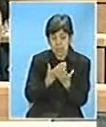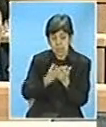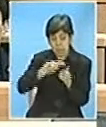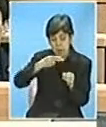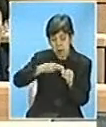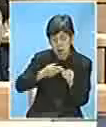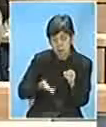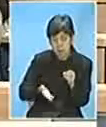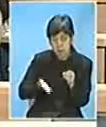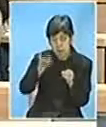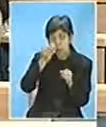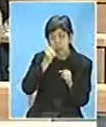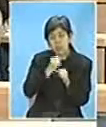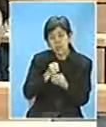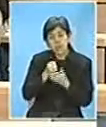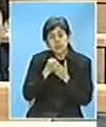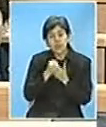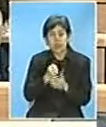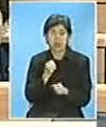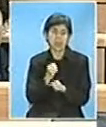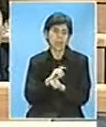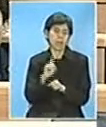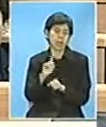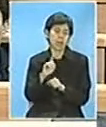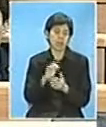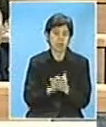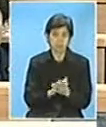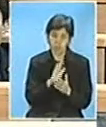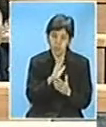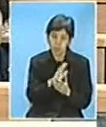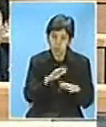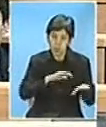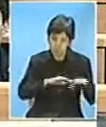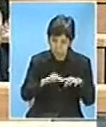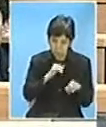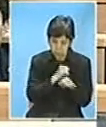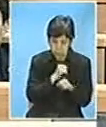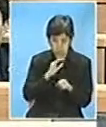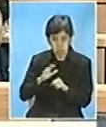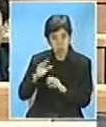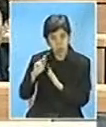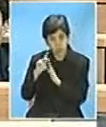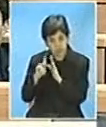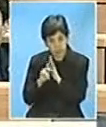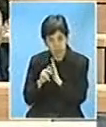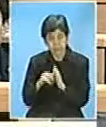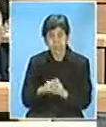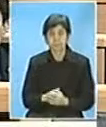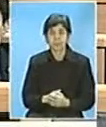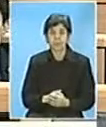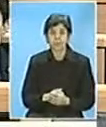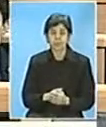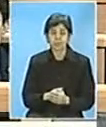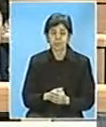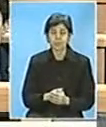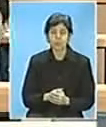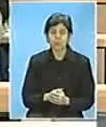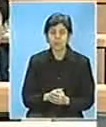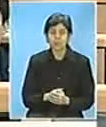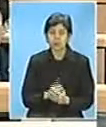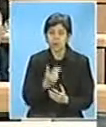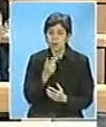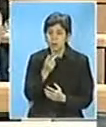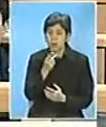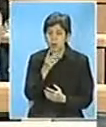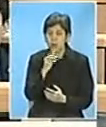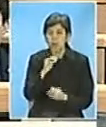านนั้นเราจะหาทางออกร่วมกันอย่างไรนะครับระหว่างฝ่ายบริหารและฝ่ายนิติบัญญัติก็สืบเนื่องมาจากว่าตามที่คณะรัฐมนตรี